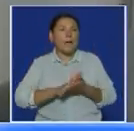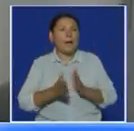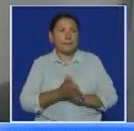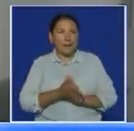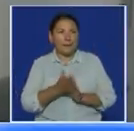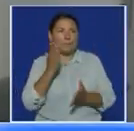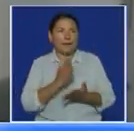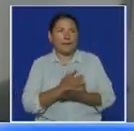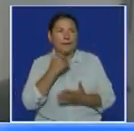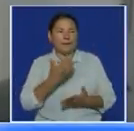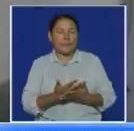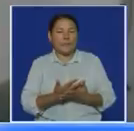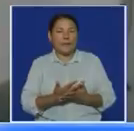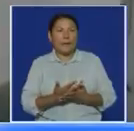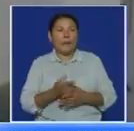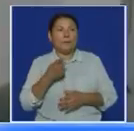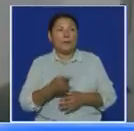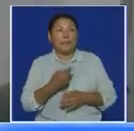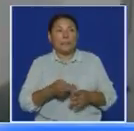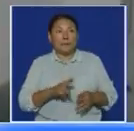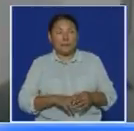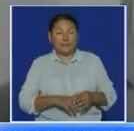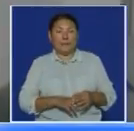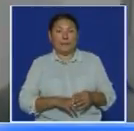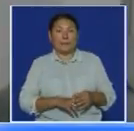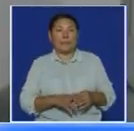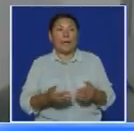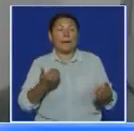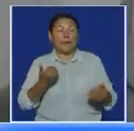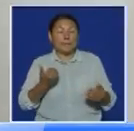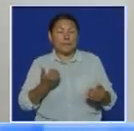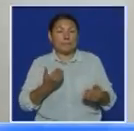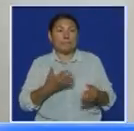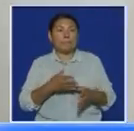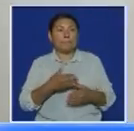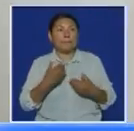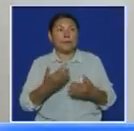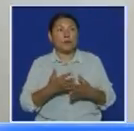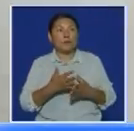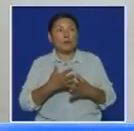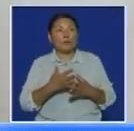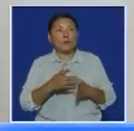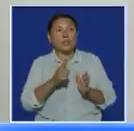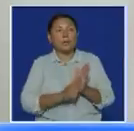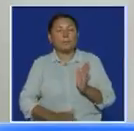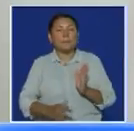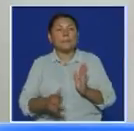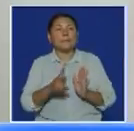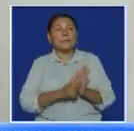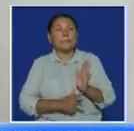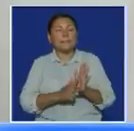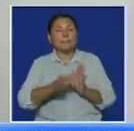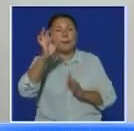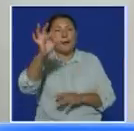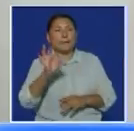қазіргідей бар. Бұл ең әуелі біздің тәуелсіздігіміздің арқасында білуіміз керек. Ұжымның